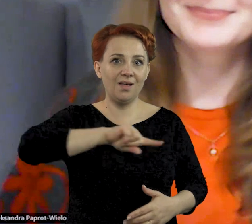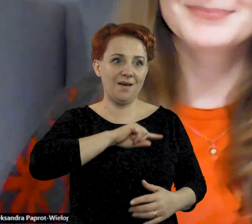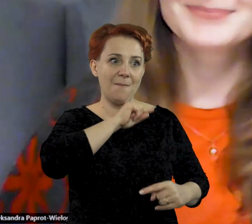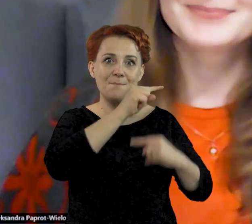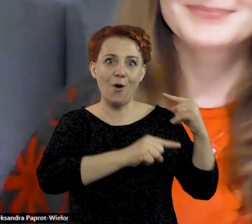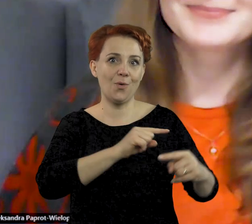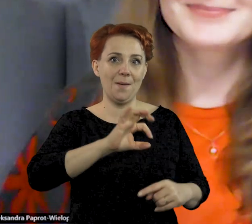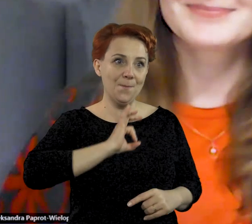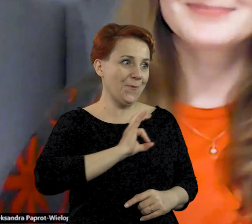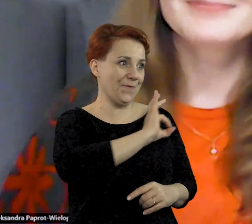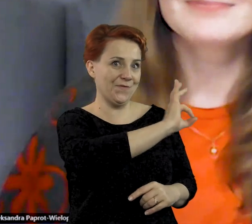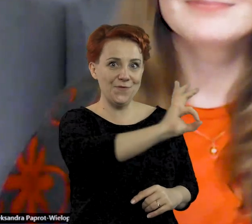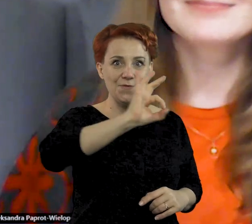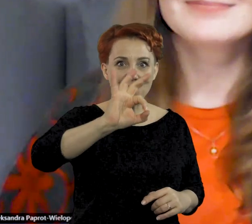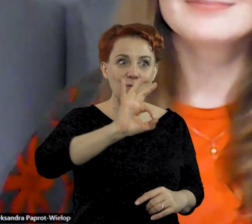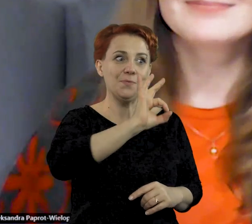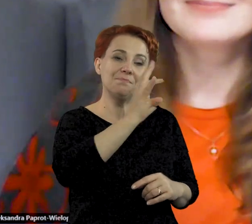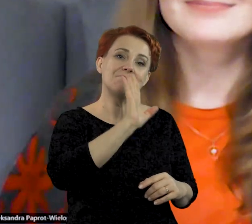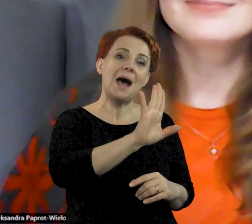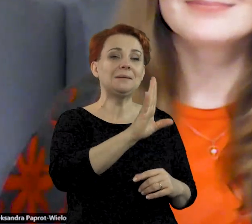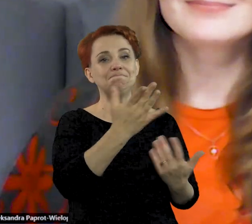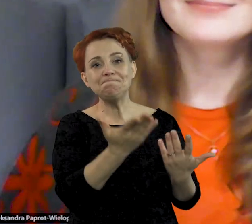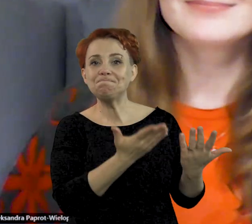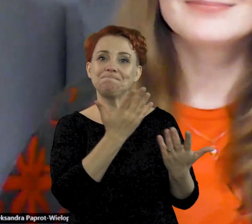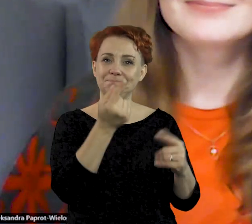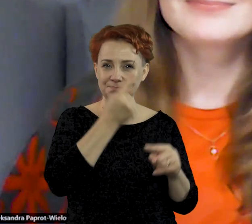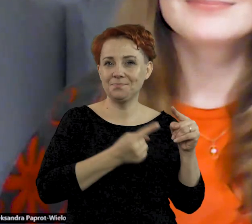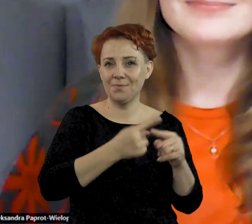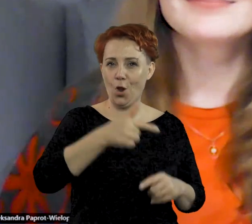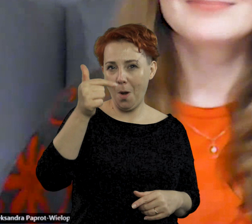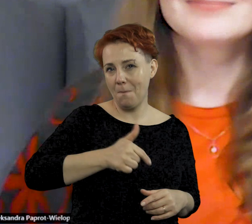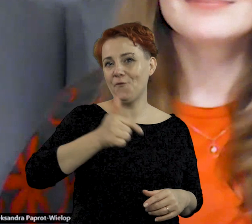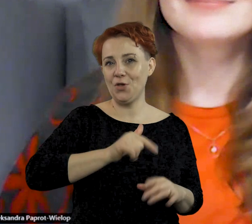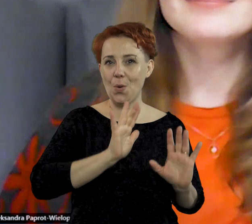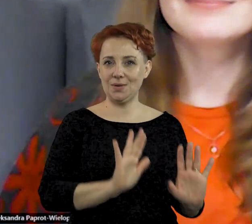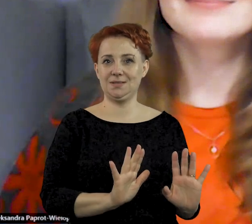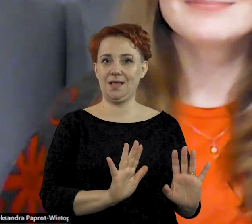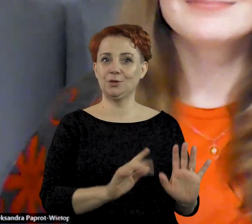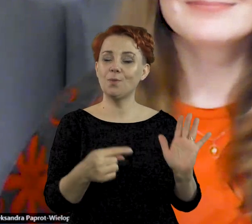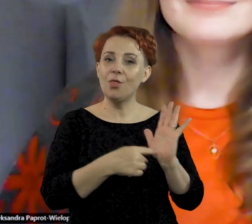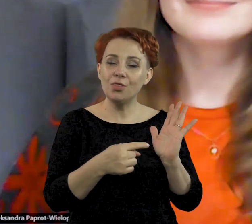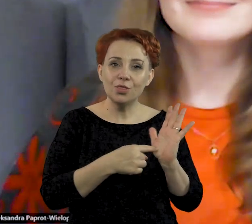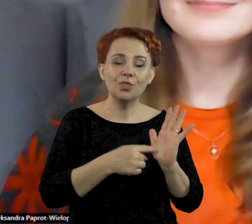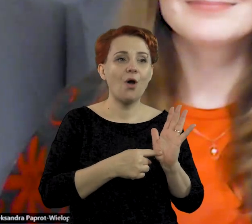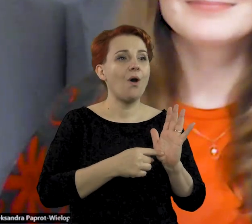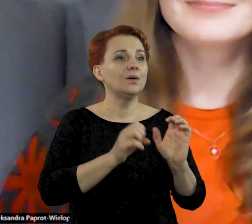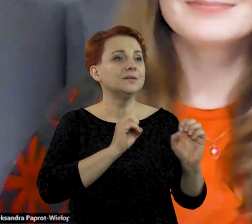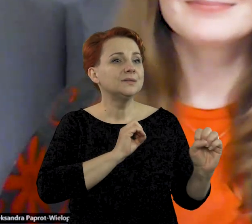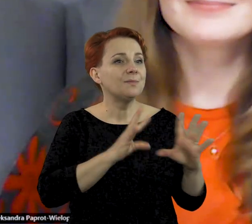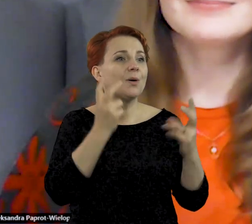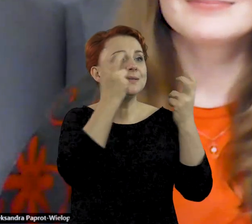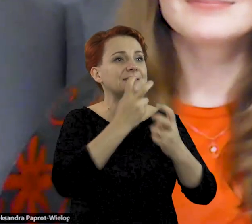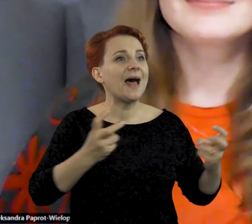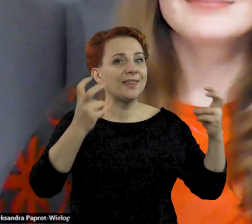pokoleniu, na moim, na waszym, spoczywa też taki, no nie wiem, pewnego właściwie obowiązek, tak? Żeby też ten sposób zainteresowania